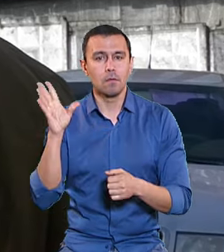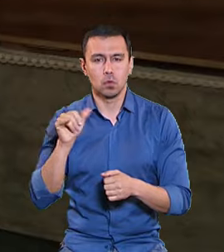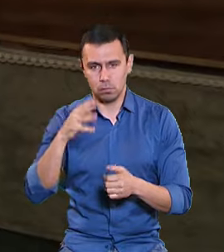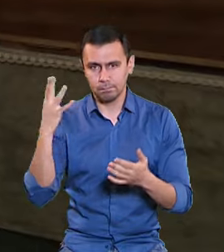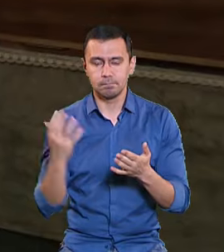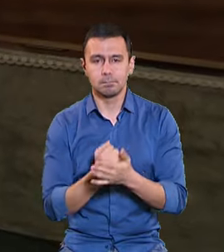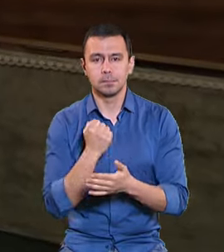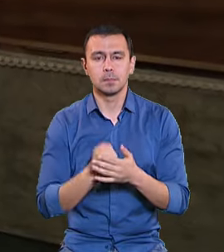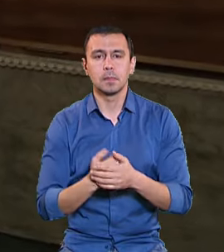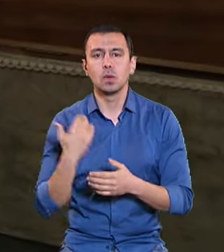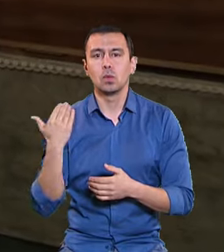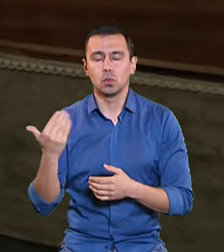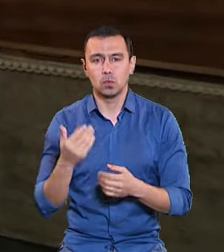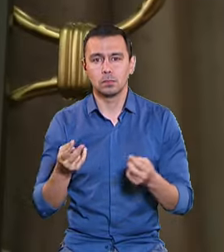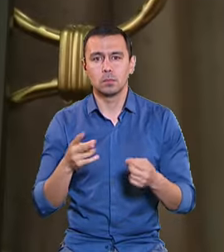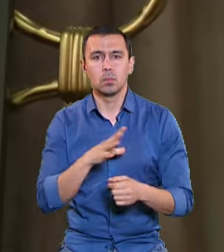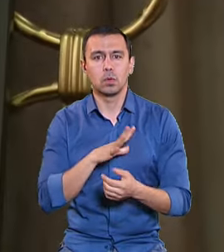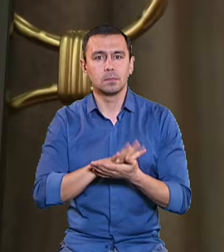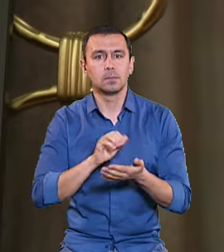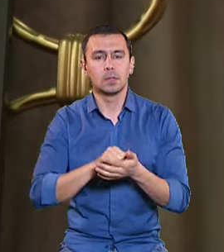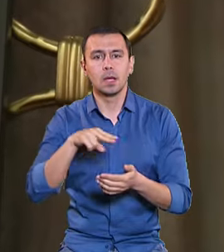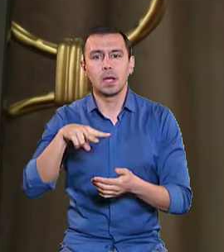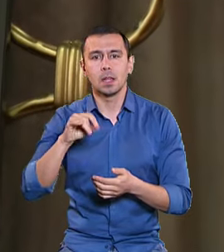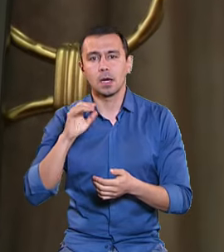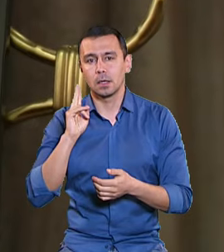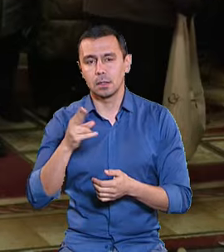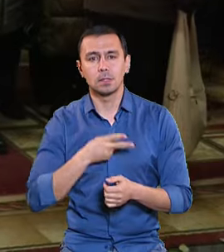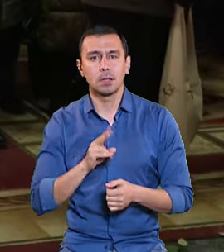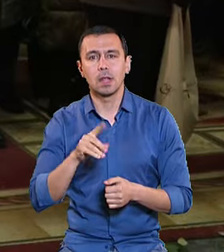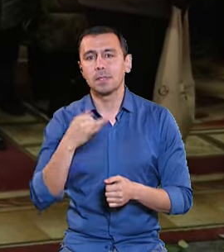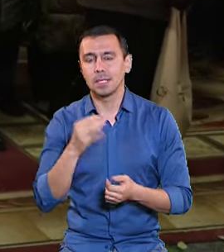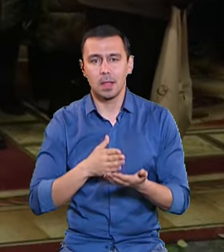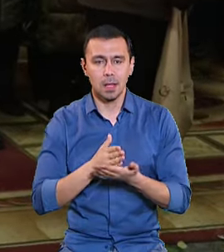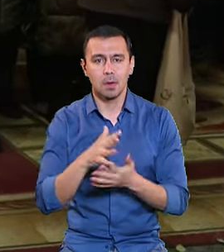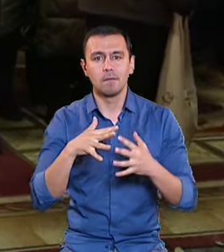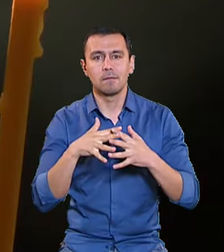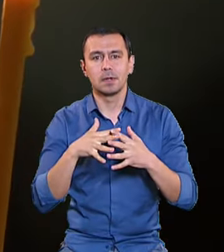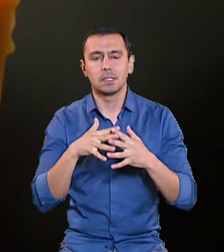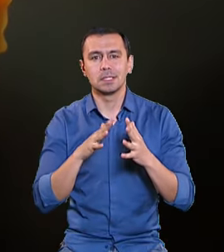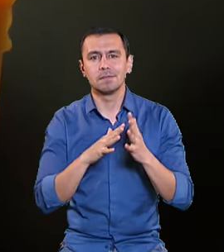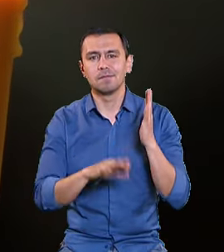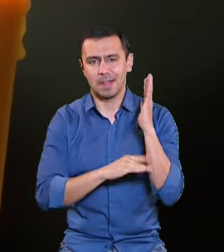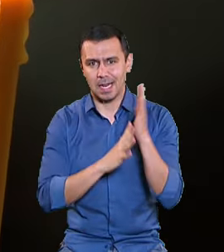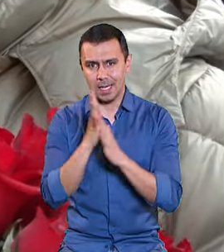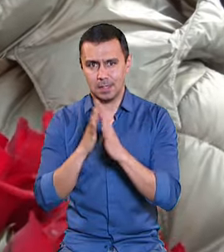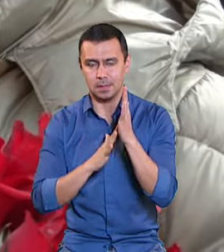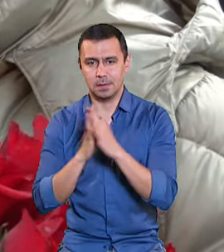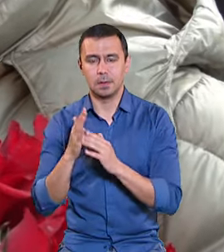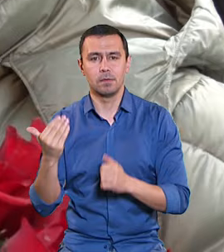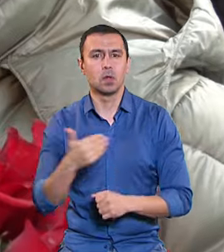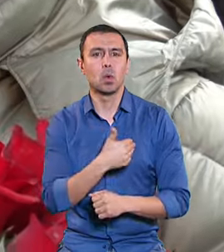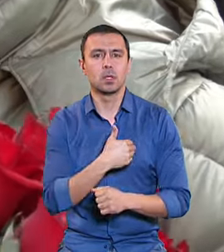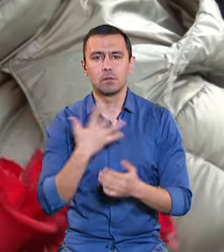виходило. У Владислава Сидорчука було псевдоларк. Загинув воїн на Лиманському напрямку у Сріблянському лісі, говорить Хорунжий. Він